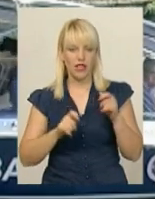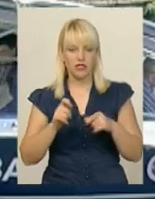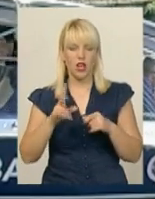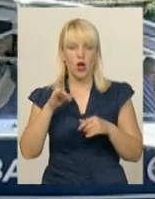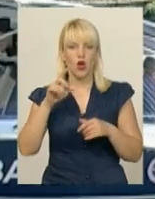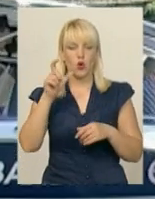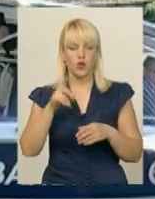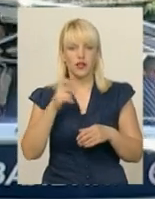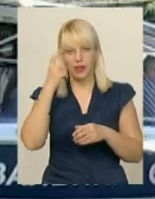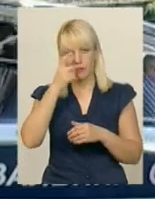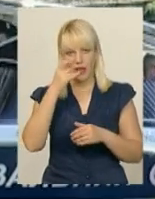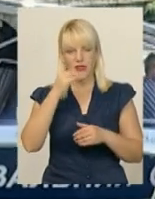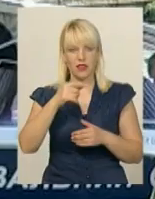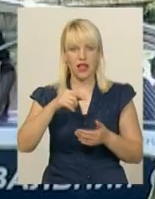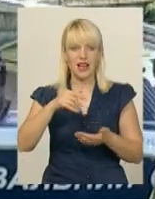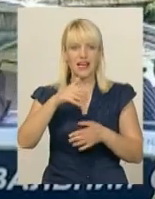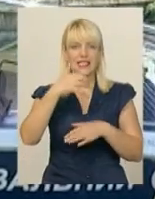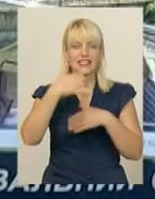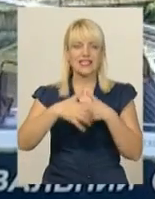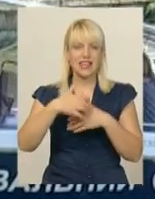теж п'яна, теж